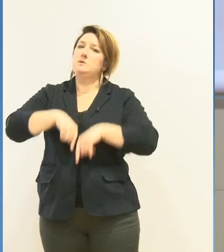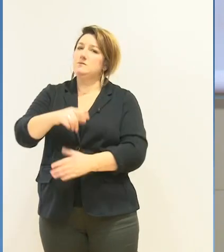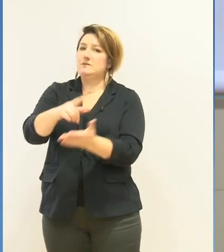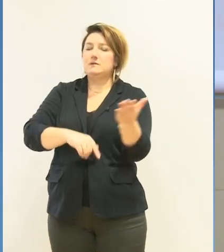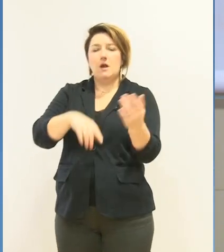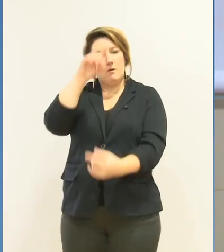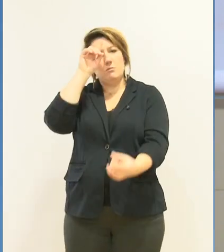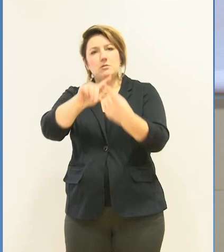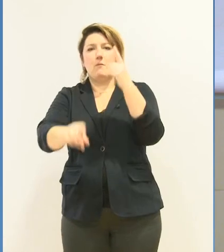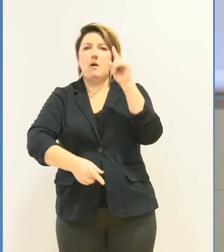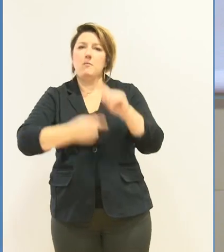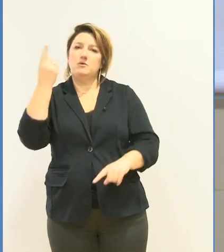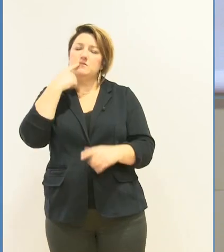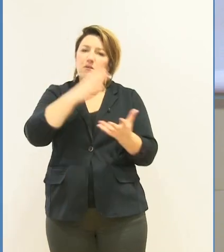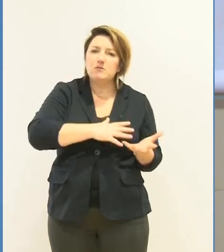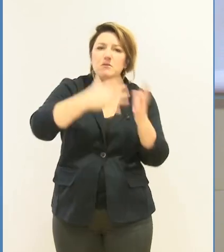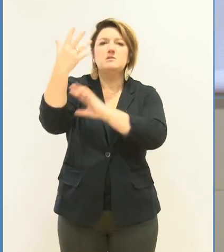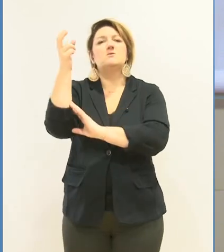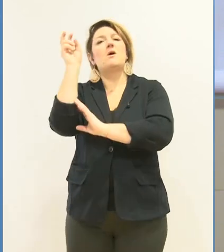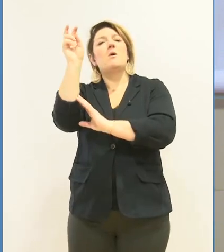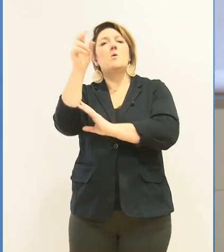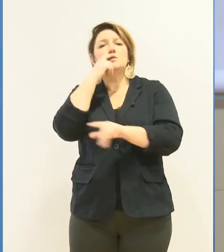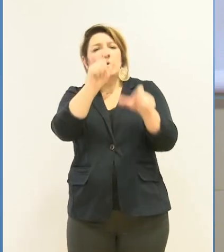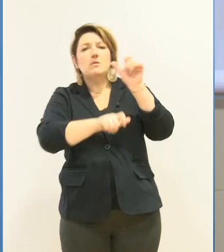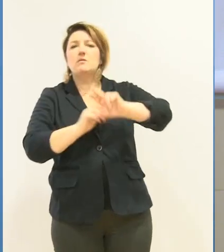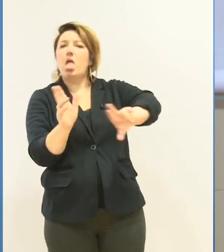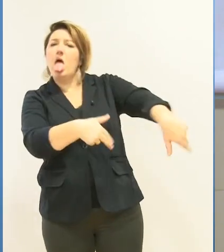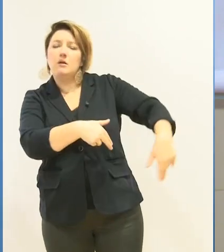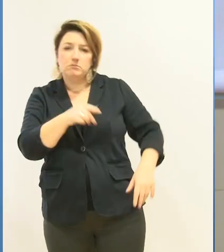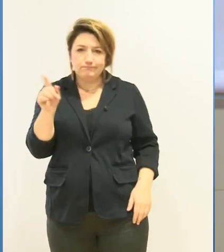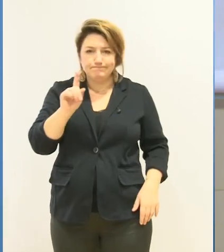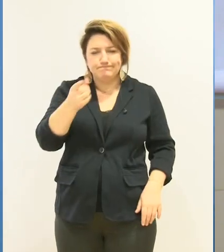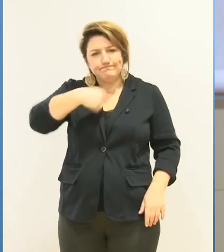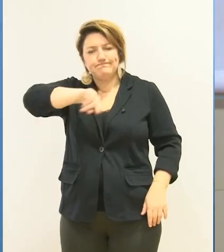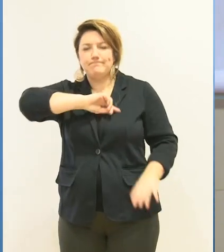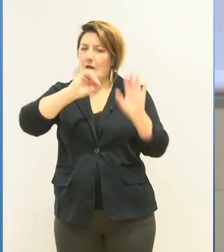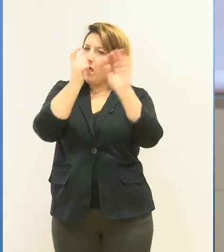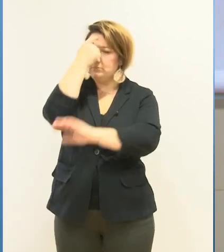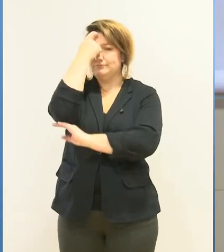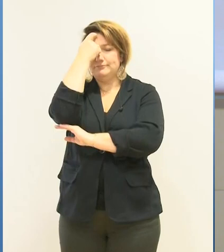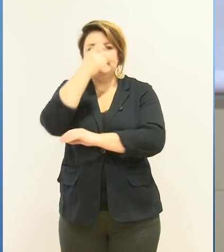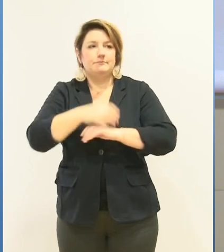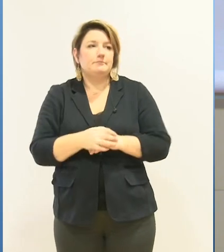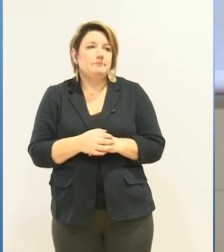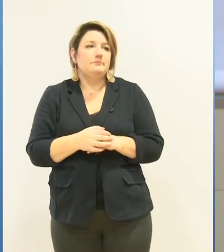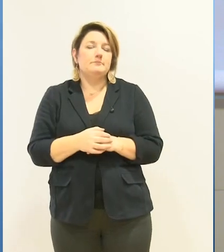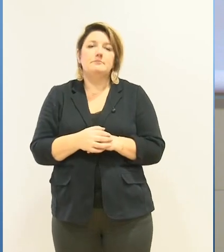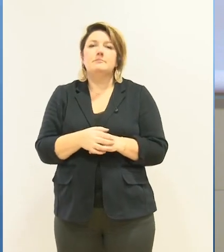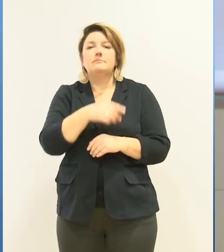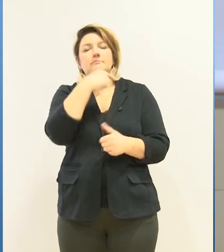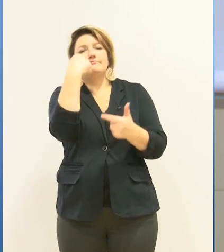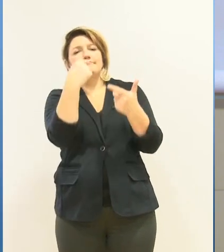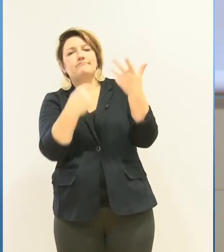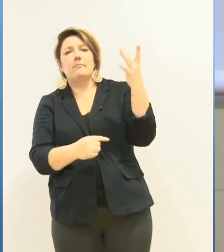écologique de ne laisser personne au bord du chemin et au milieu de la liste de doléances et